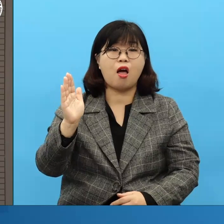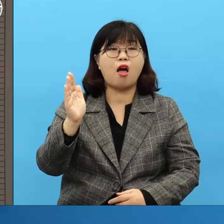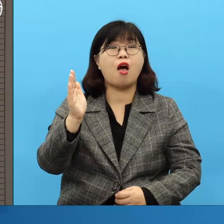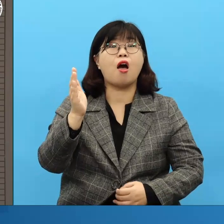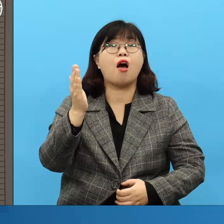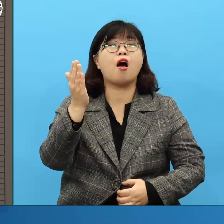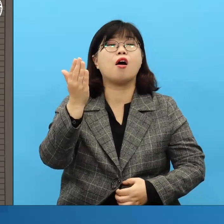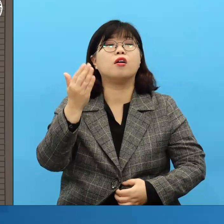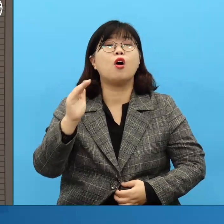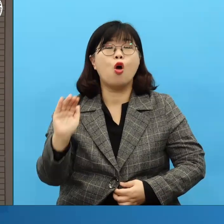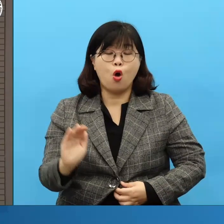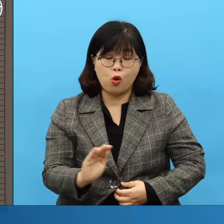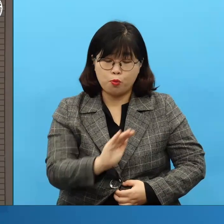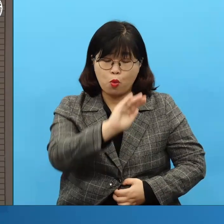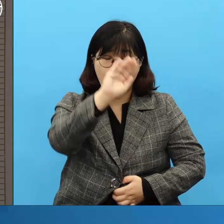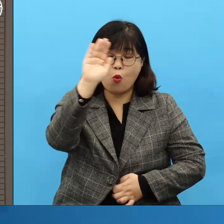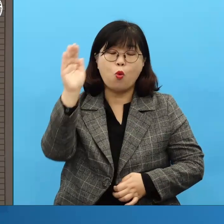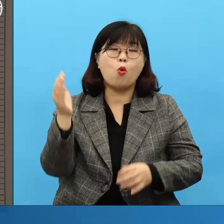되도다.